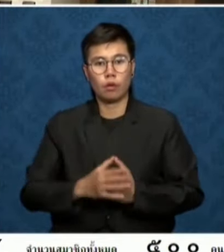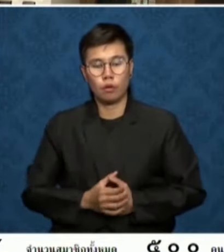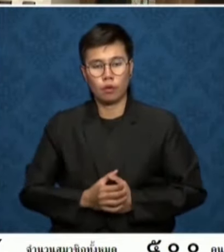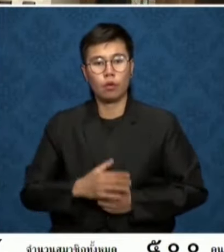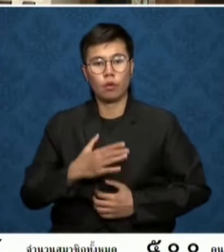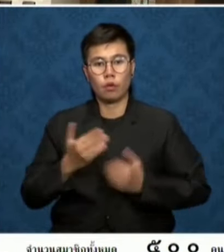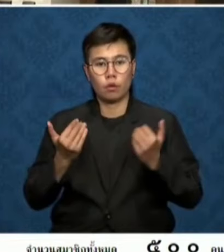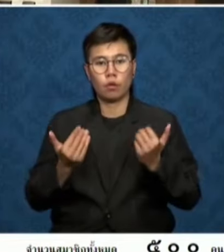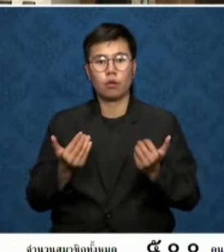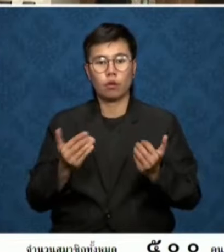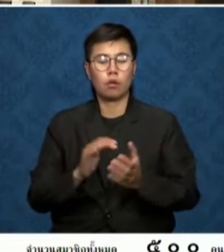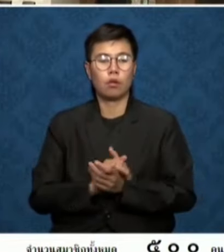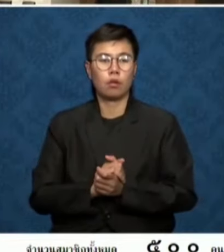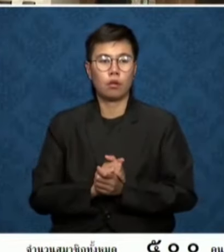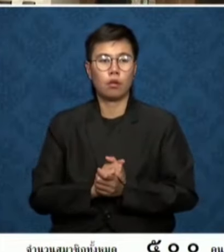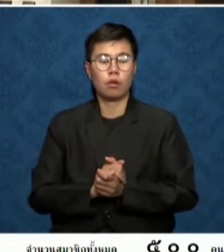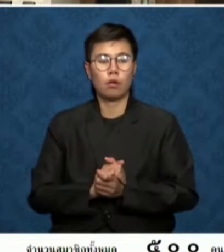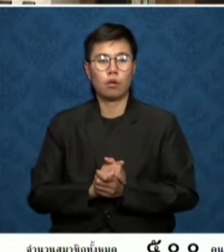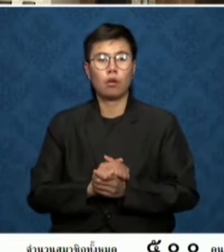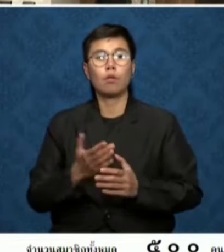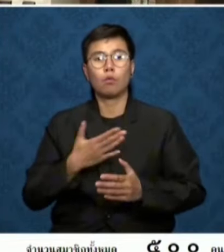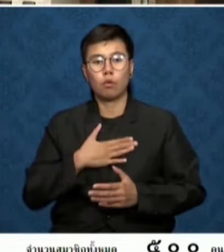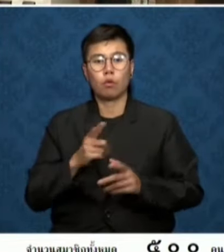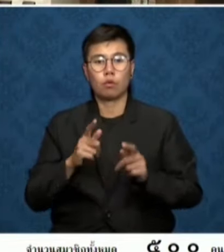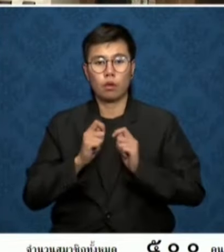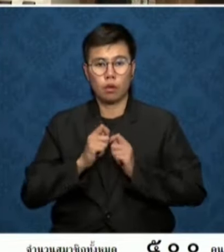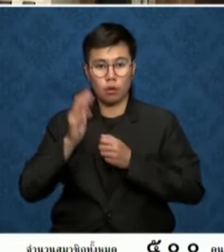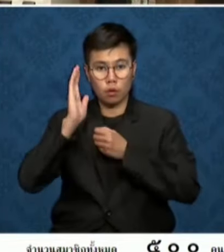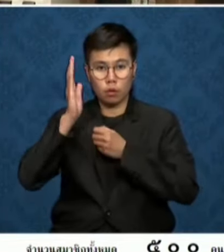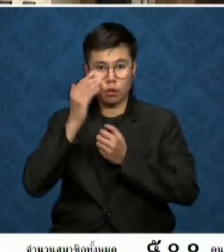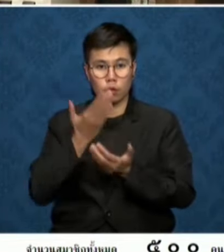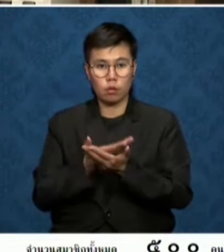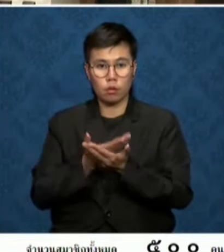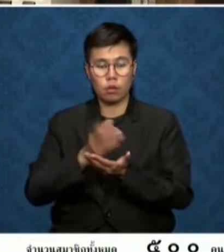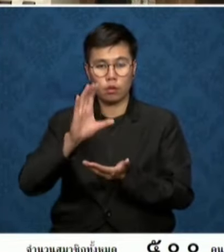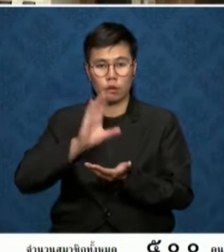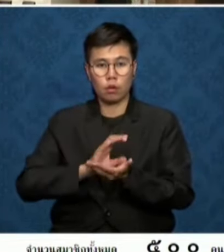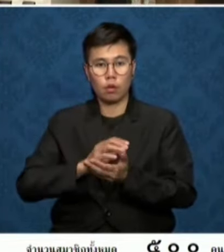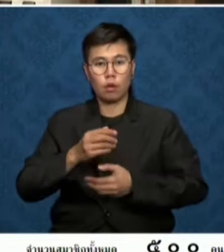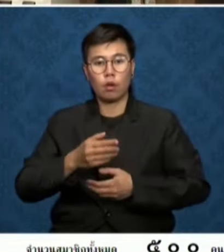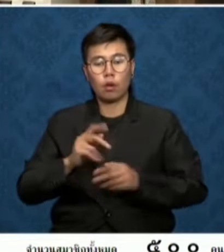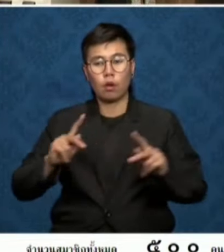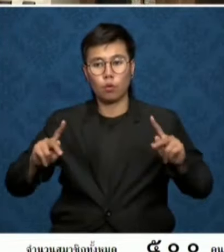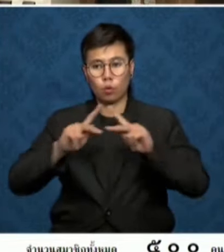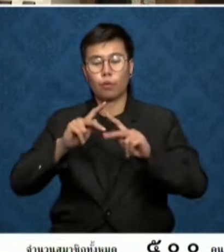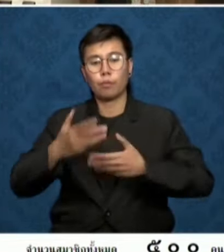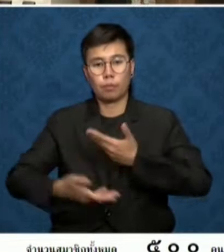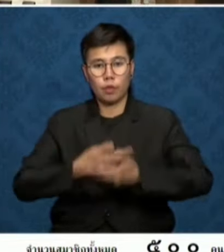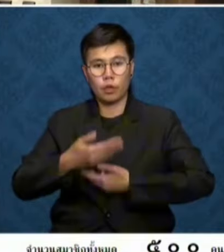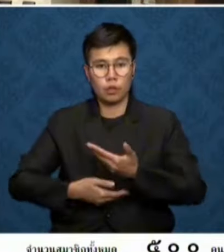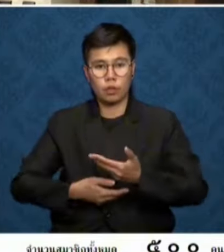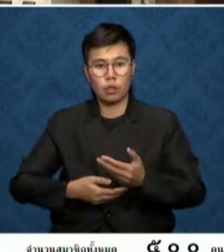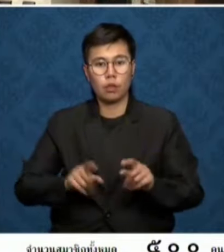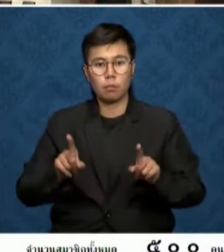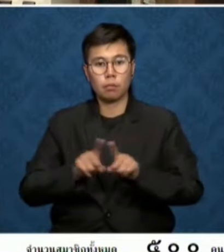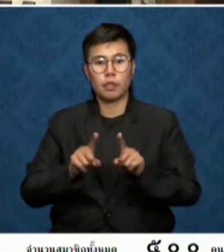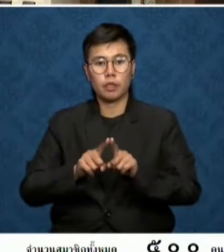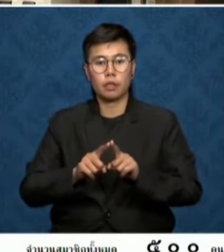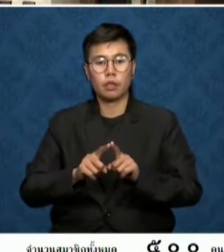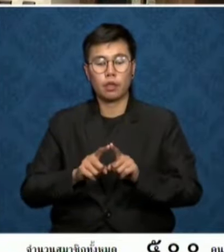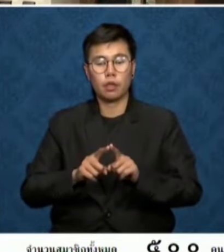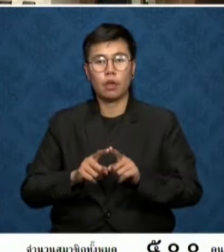านครับวันนี้ได้รับการอนุญาตให้อธิบายเรื่องงบประมาณรายจ่ายของกระทรวงพาณิชย์ซึ่งเปรียบเหมือนกระทรวง